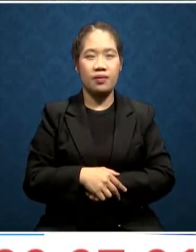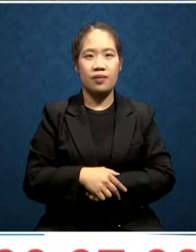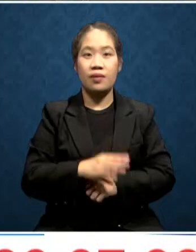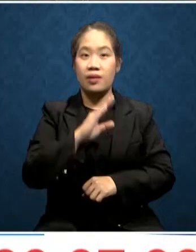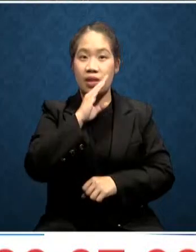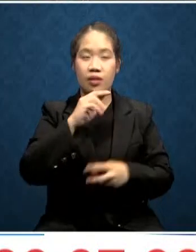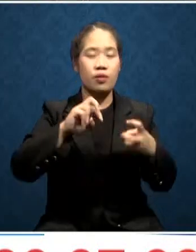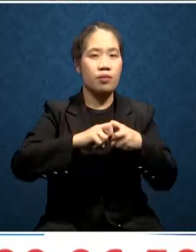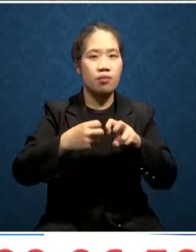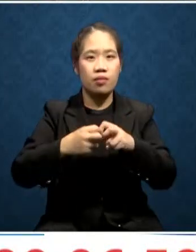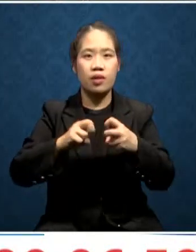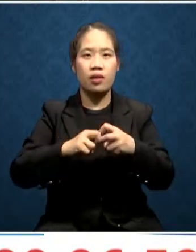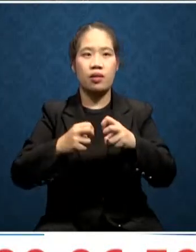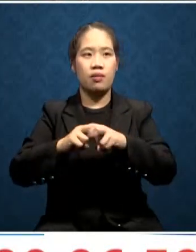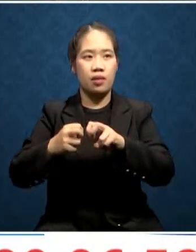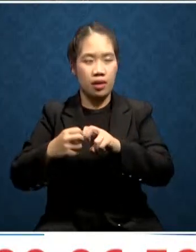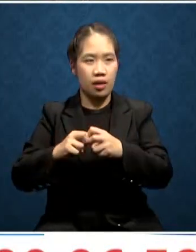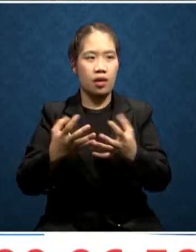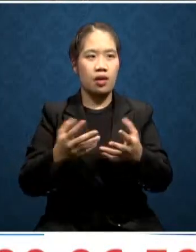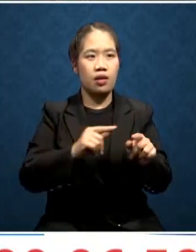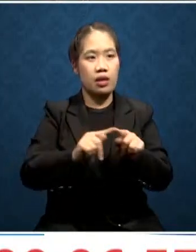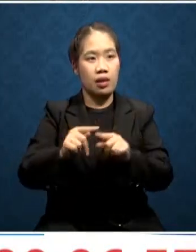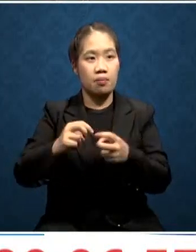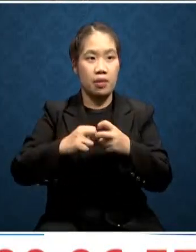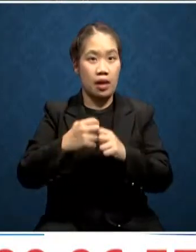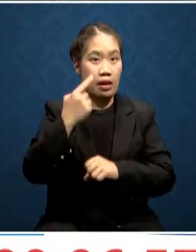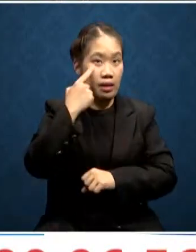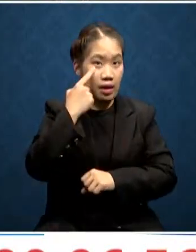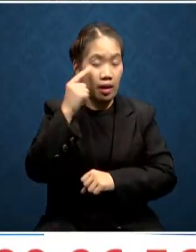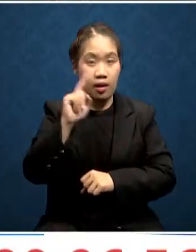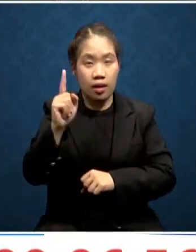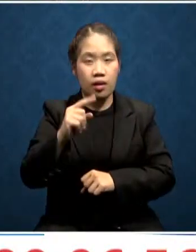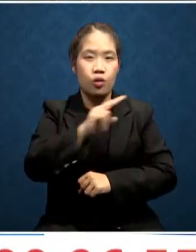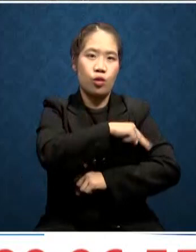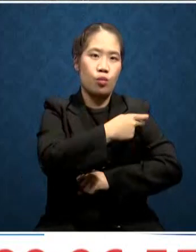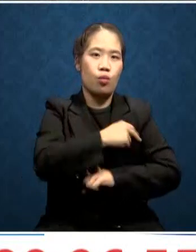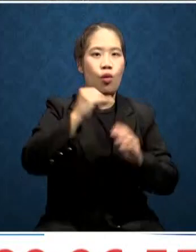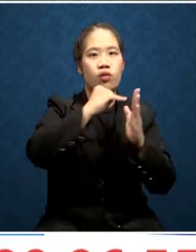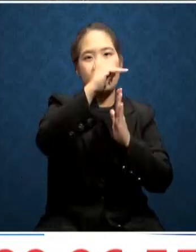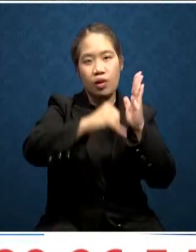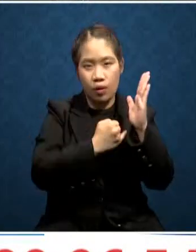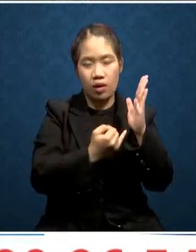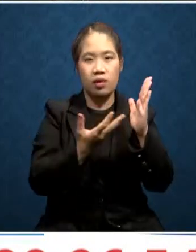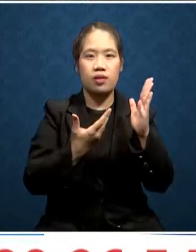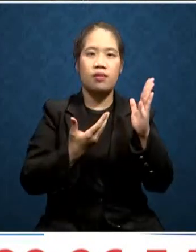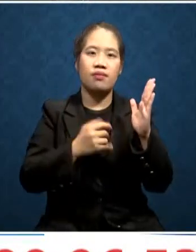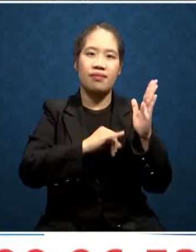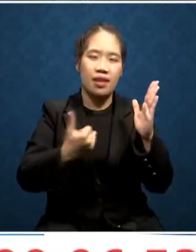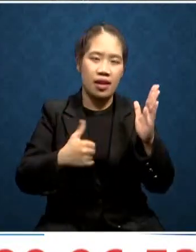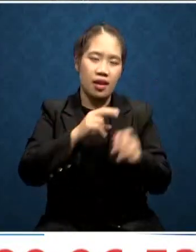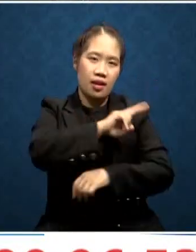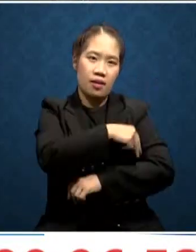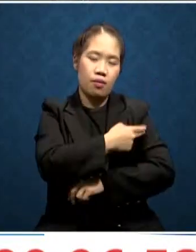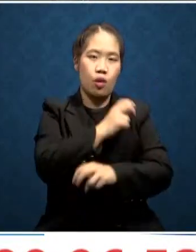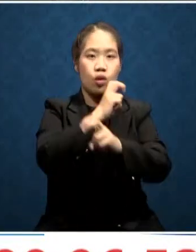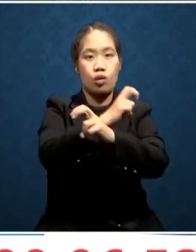มีปัญหามีปัญหาเรื่องตาก็ต้องไปหาหมอที่จังหวัดแล้วมีบางครั้งก็หมอกระดูกก็ไม่มีอะไรงเงี้ย